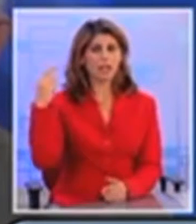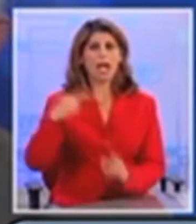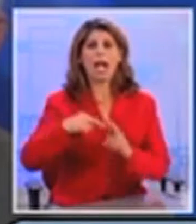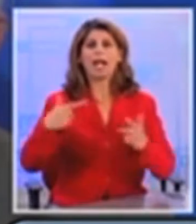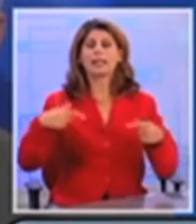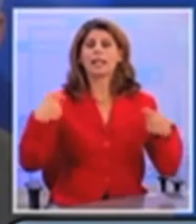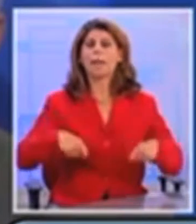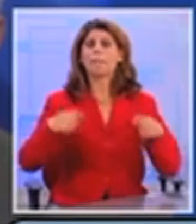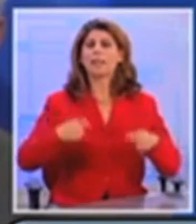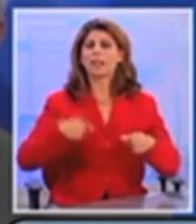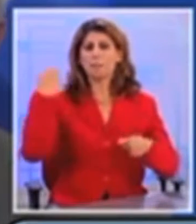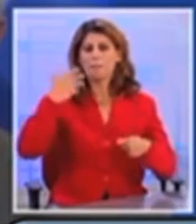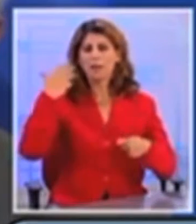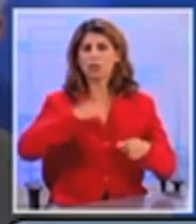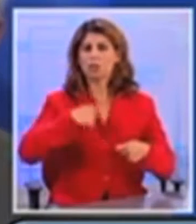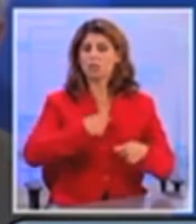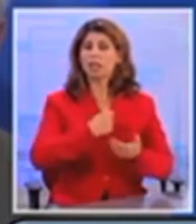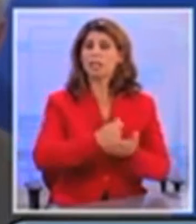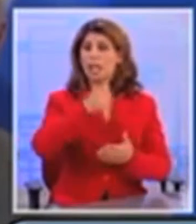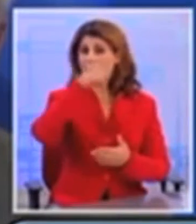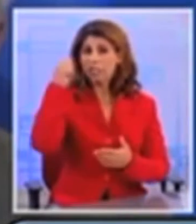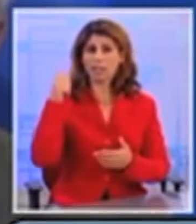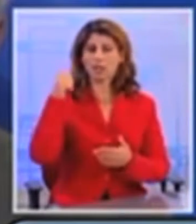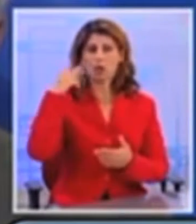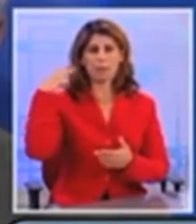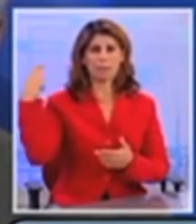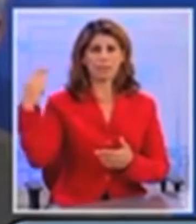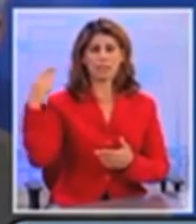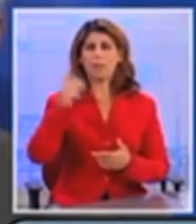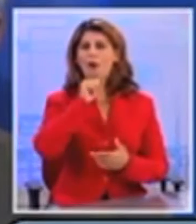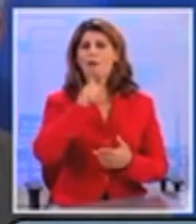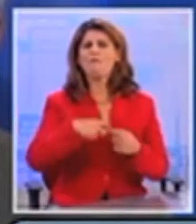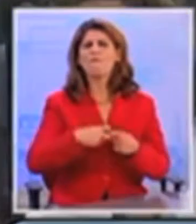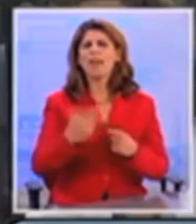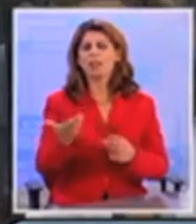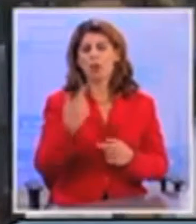en Belgique il y a une dizaine de jours.